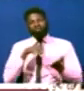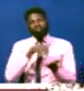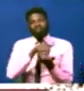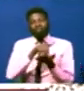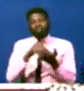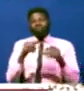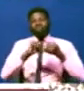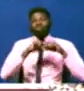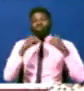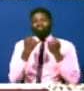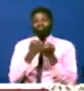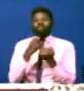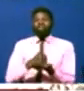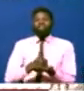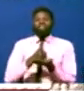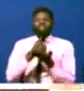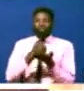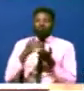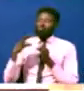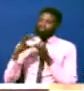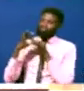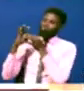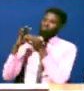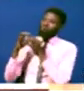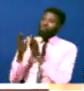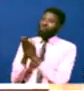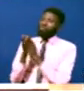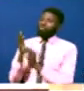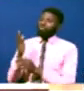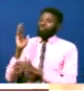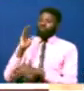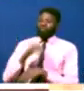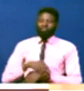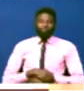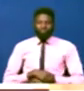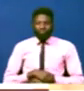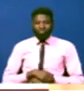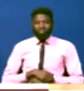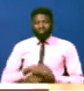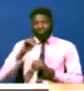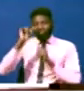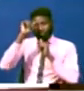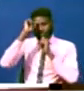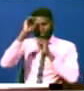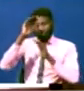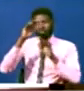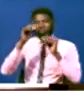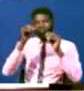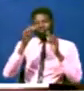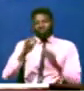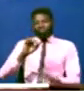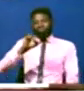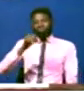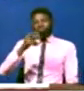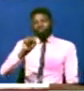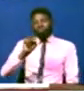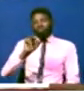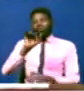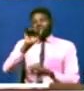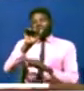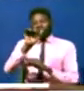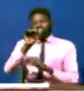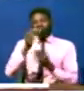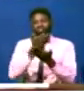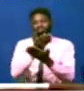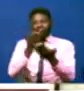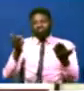kurejesha uhusiano baina yao na Mwenyezi Mungu. Kasisi Profesa John Lukwata alihimiza umoja miongoni mwa Wakristo na